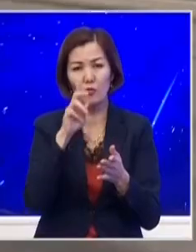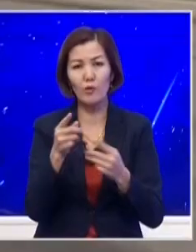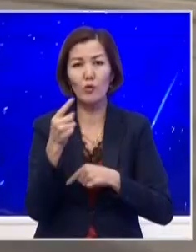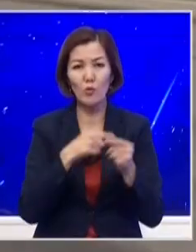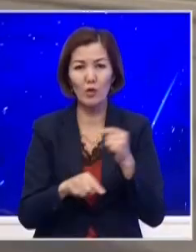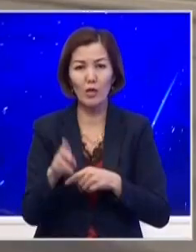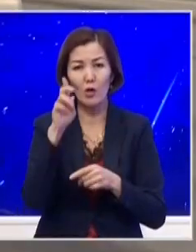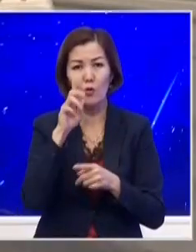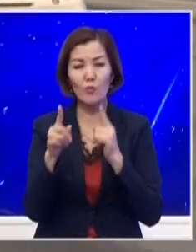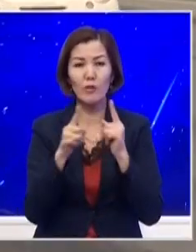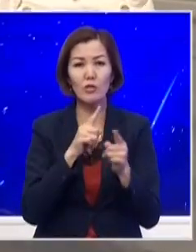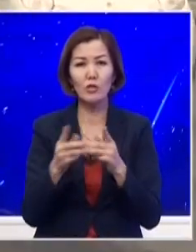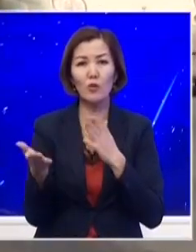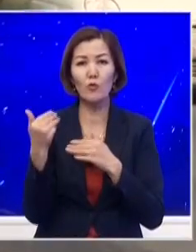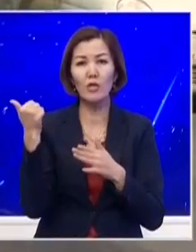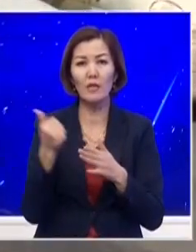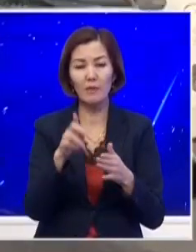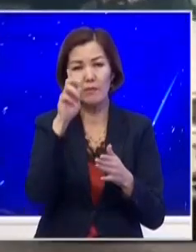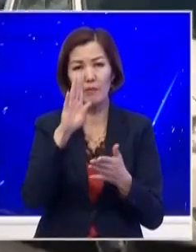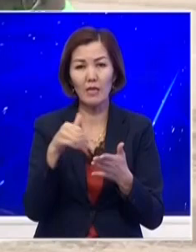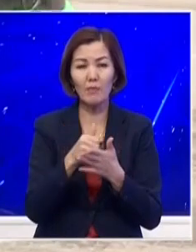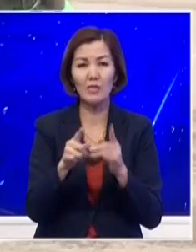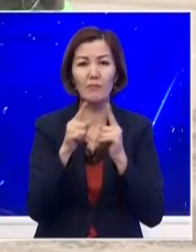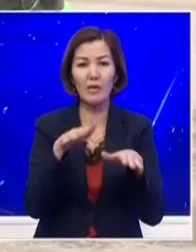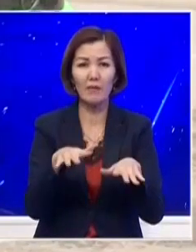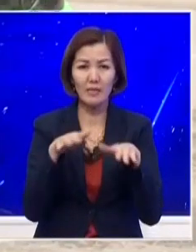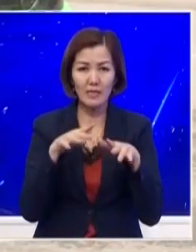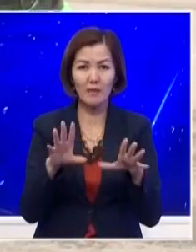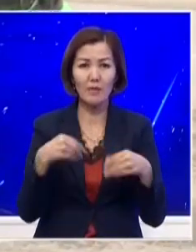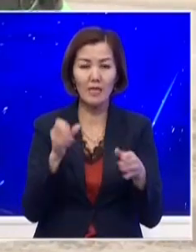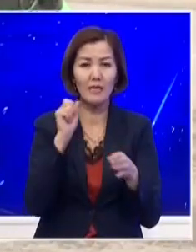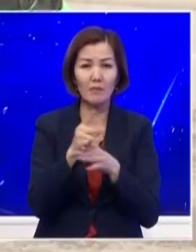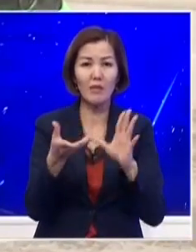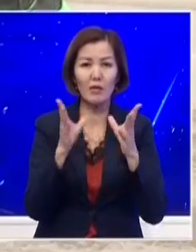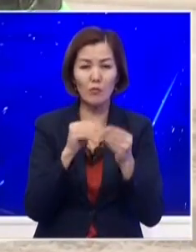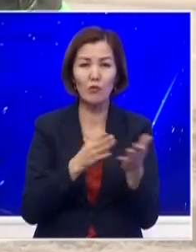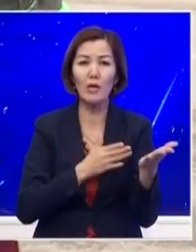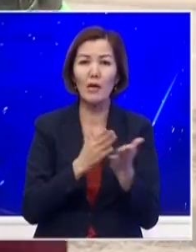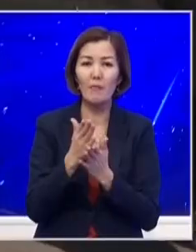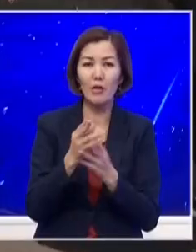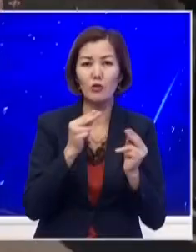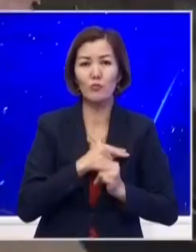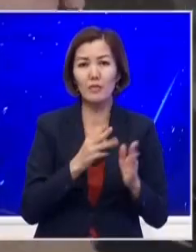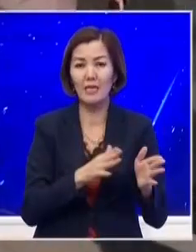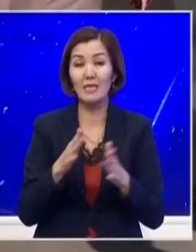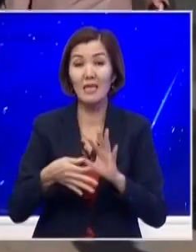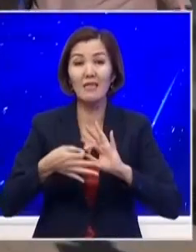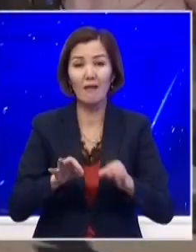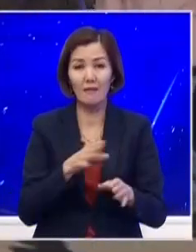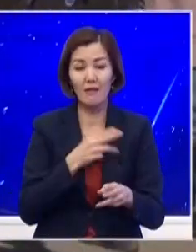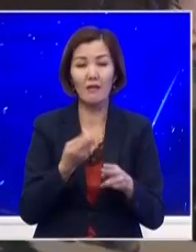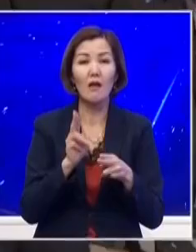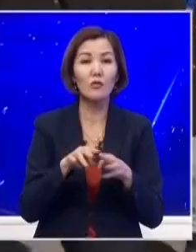оралайық. Бұл жолғы үкімет жиынында өткен аптада мемлекет басшысының парламент сессиясында берген тапсырмалары бойынша бағыт пен жұмыстың